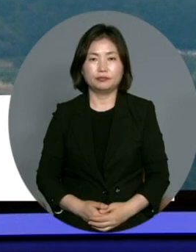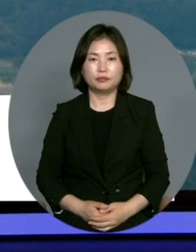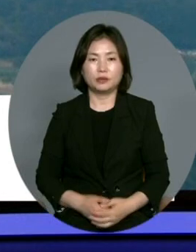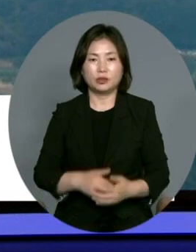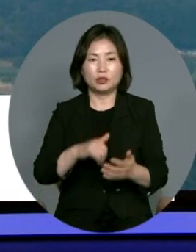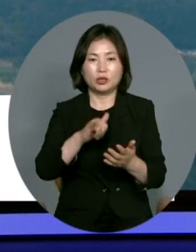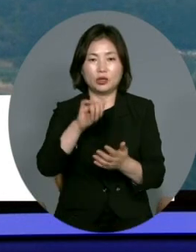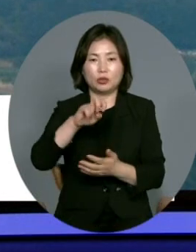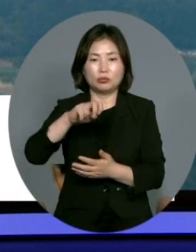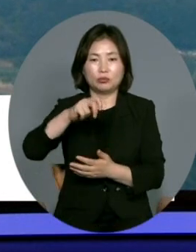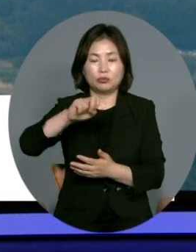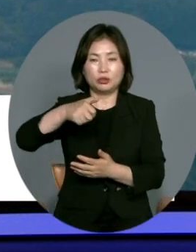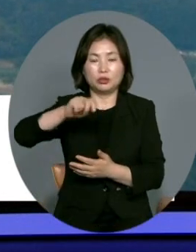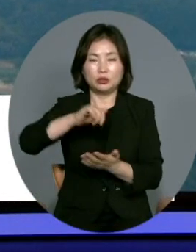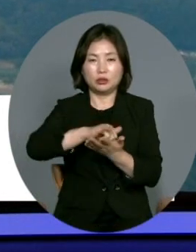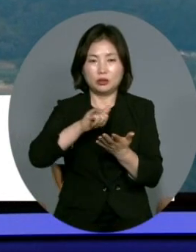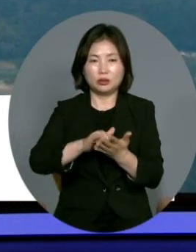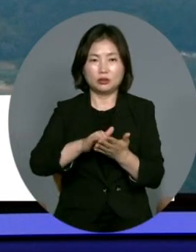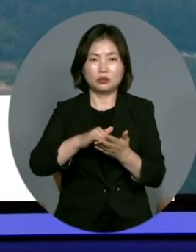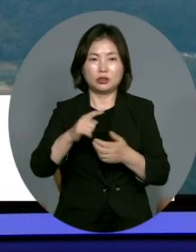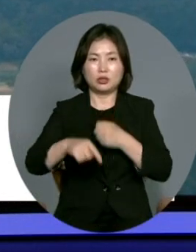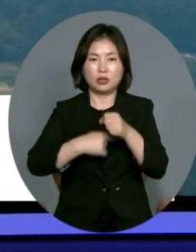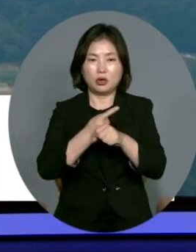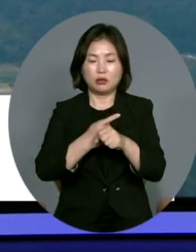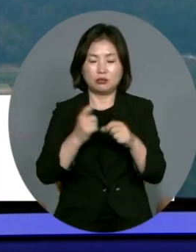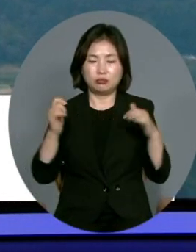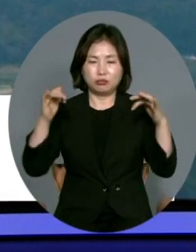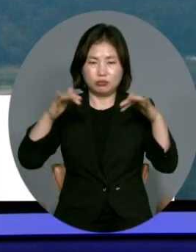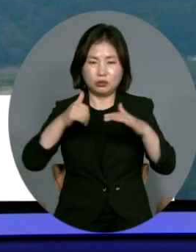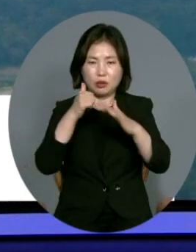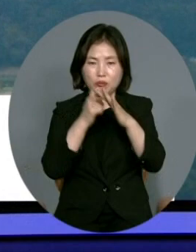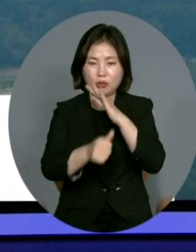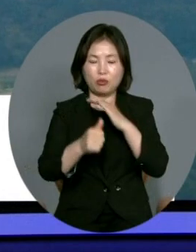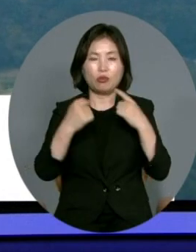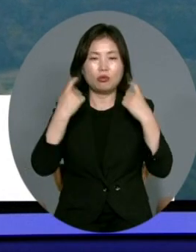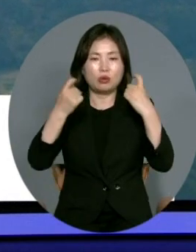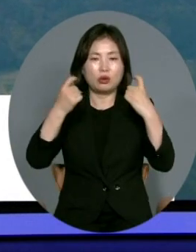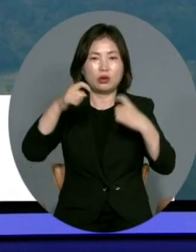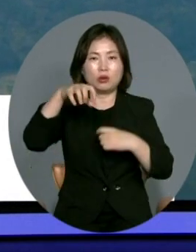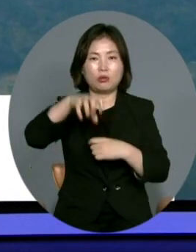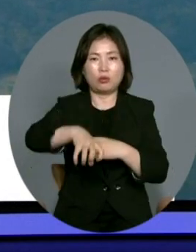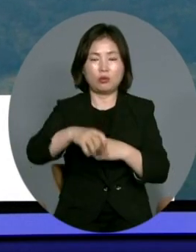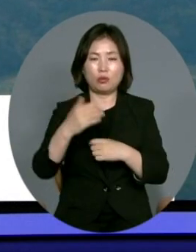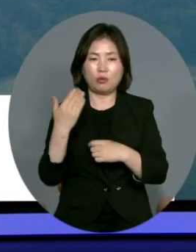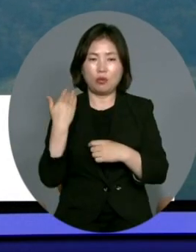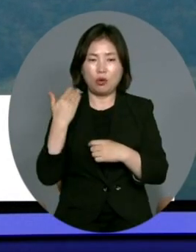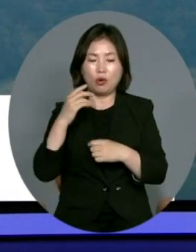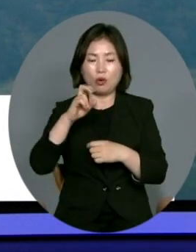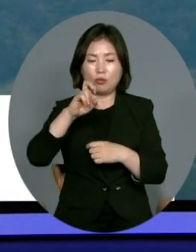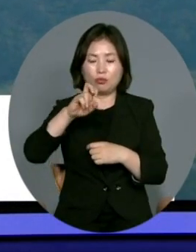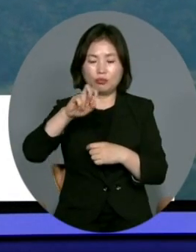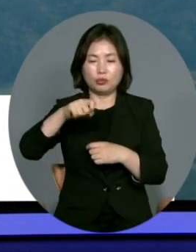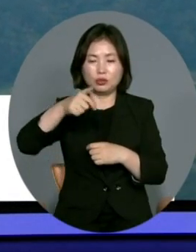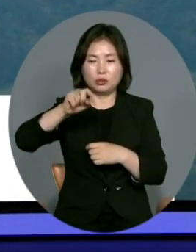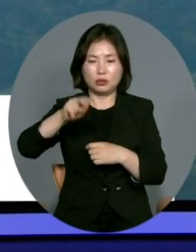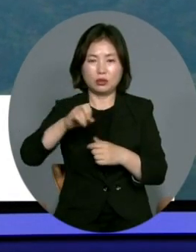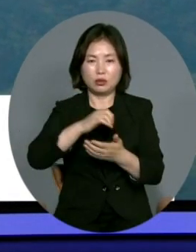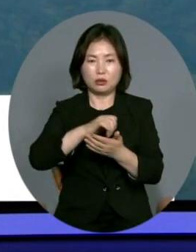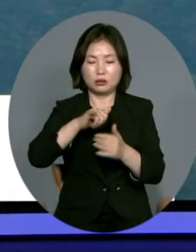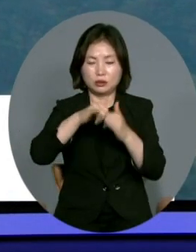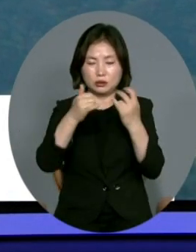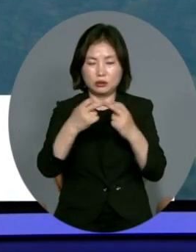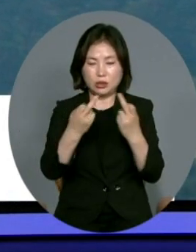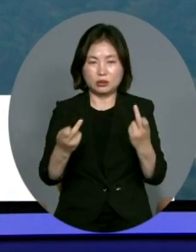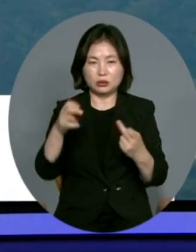문경 3 자넨 한해 200만명이 찾는 우리나라 대표적인 관광지 입니다 최근에는 문경새재 인근 단산 이